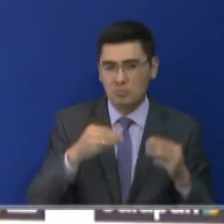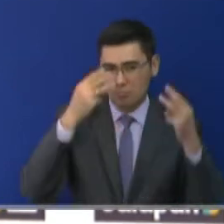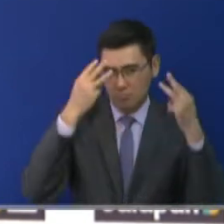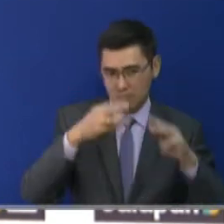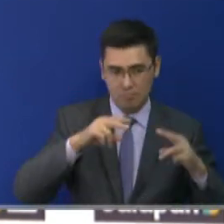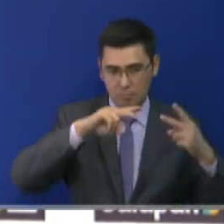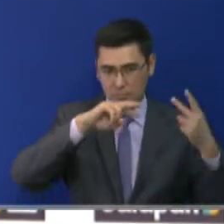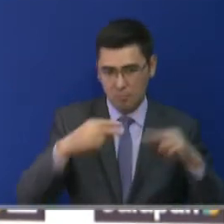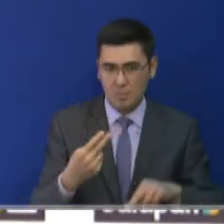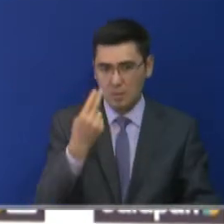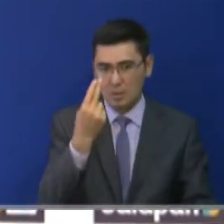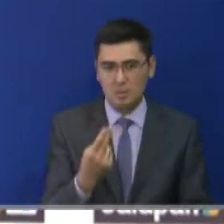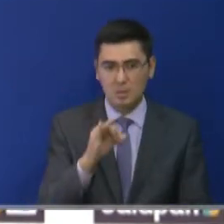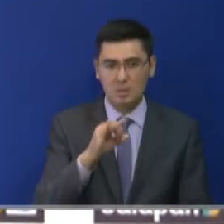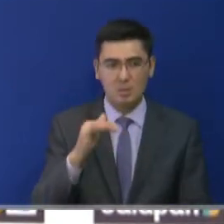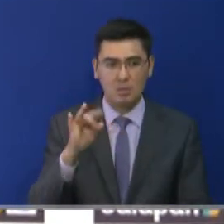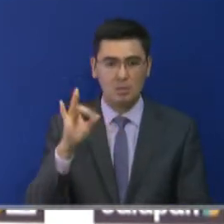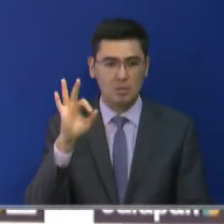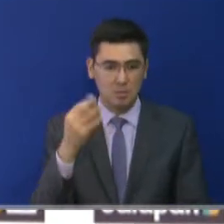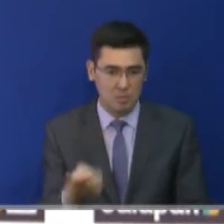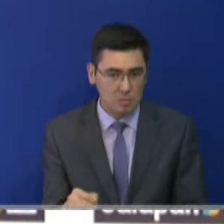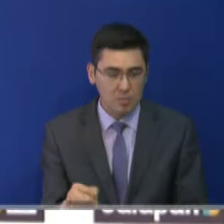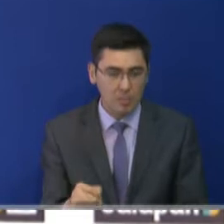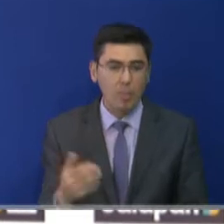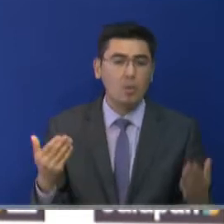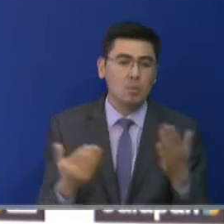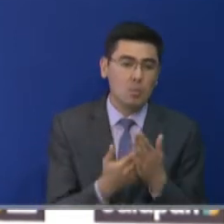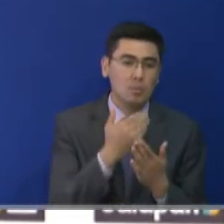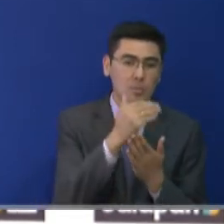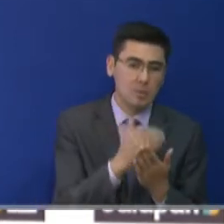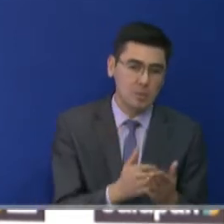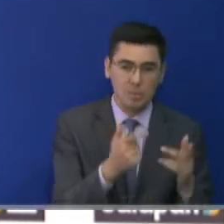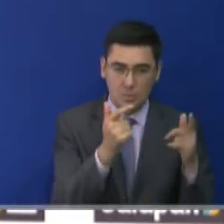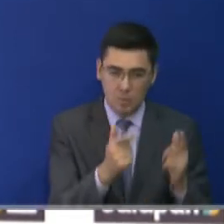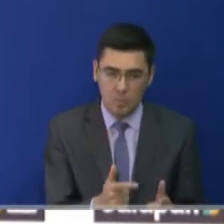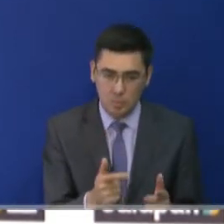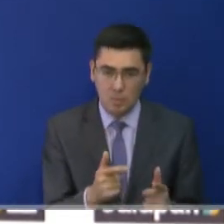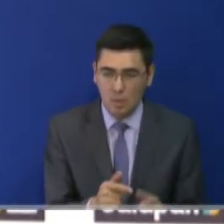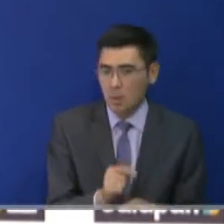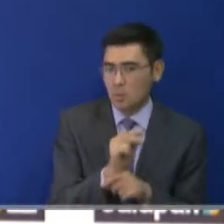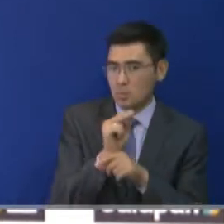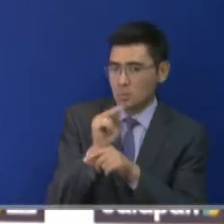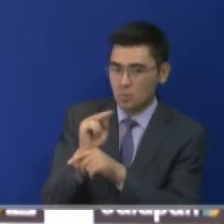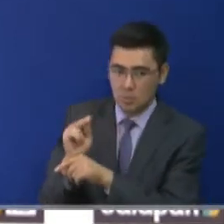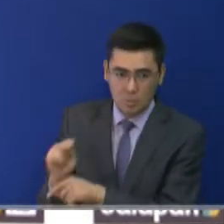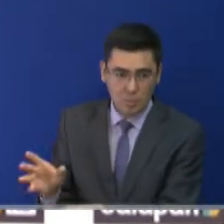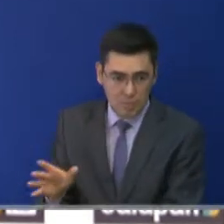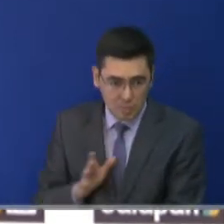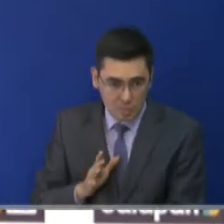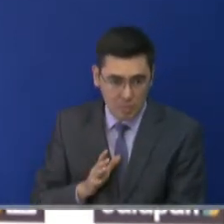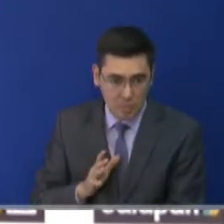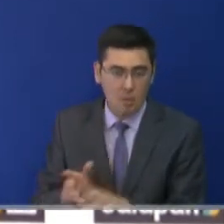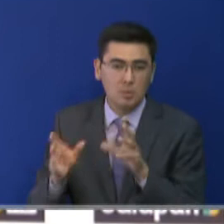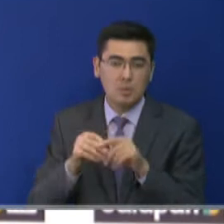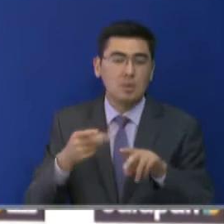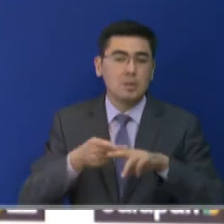ауыстырып жаңартылды. Жаңа бағдарламалар дайындалып, ғимаратымызға кішігірім жөндеу жұмыстары істелді. Бұл тек бір қатар